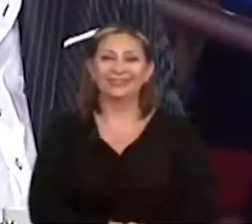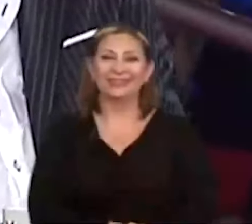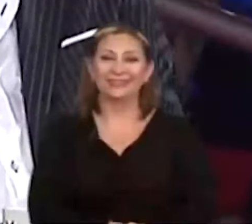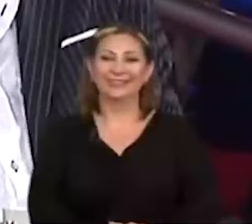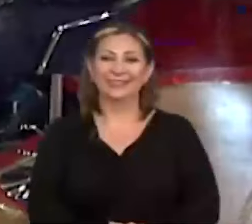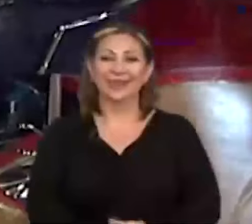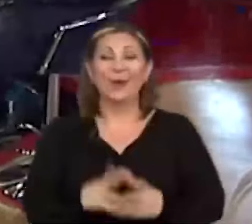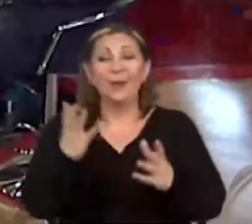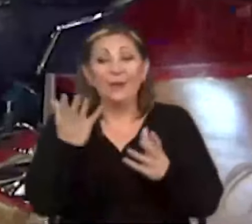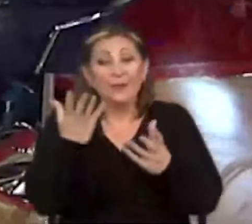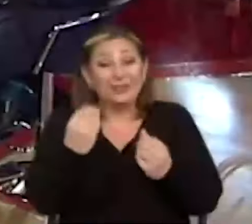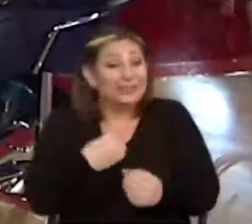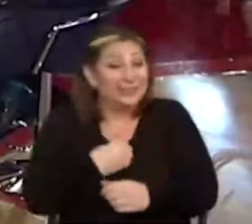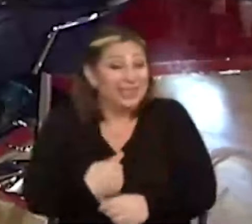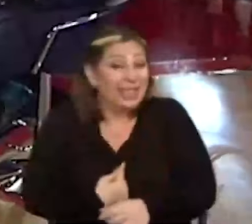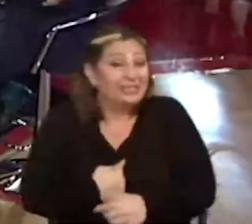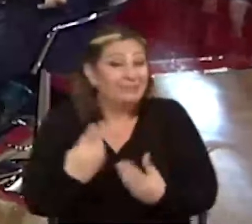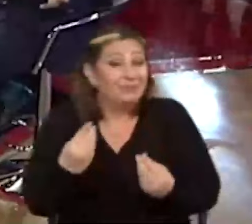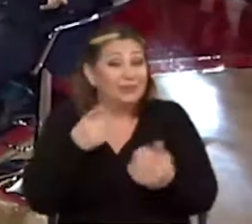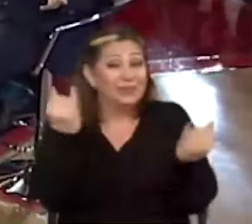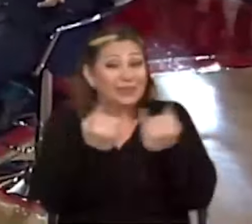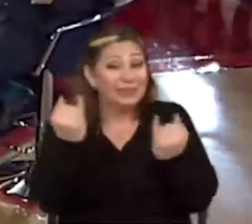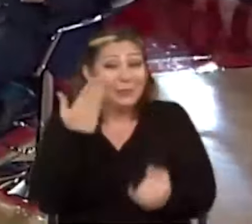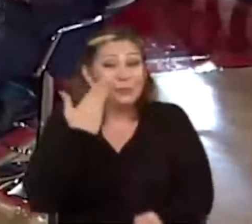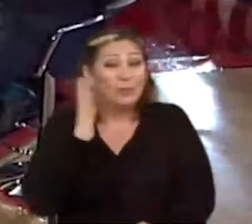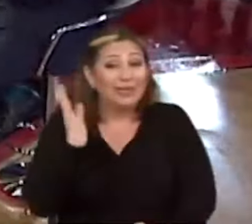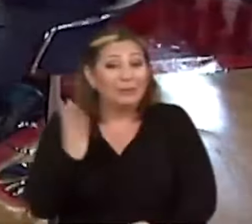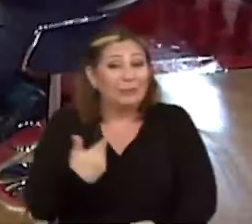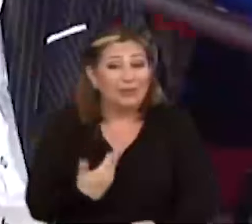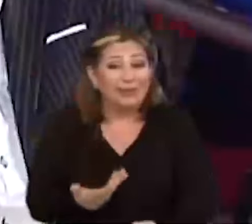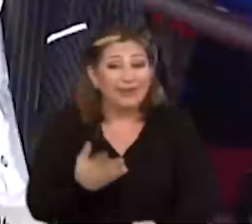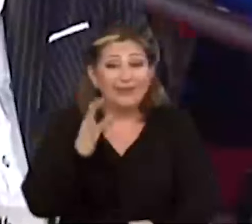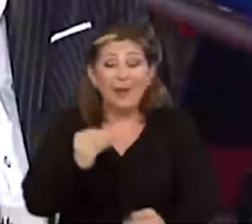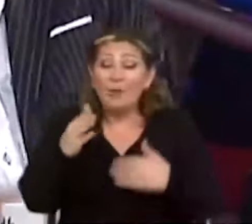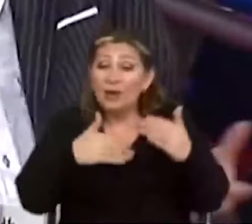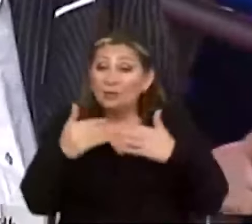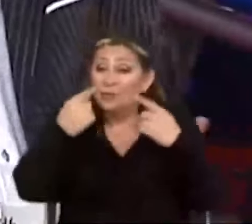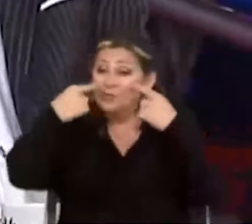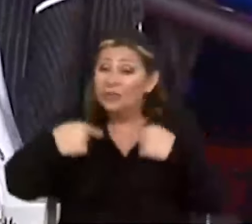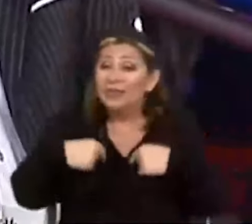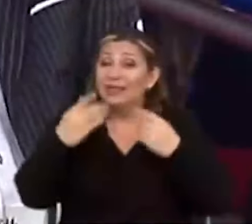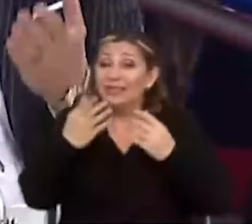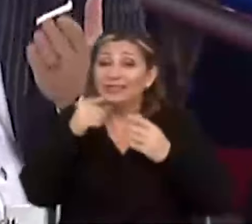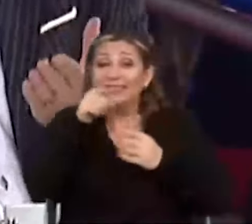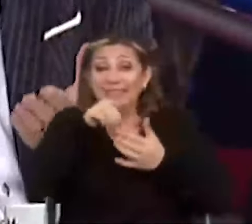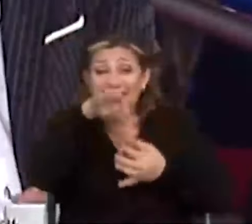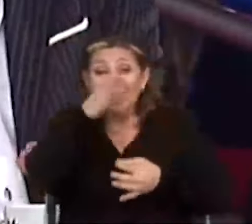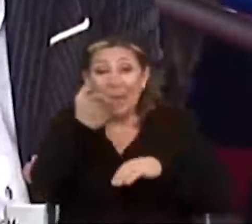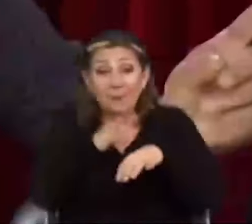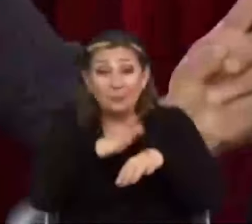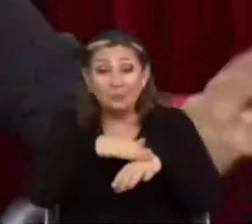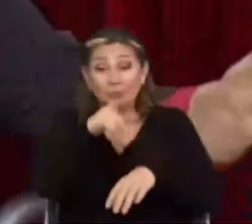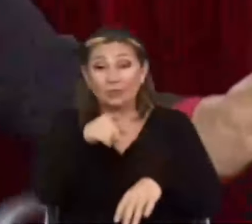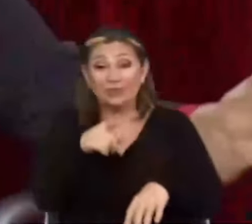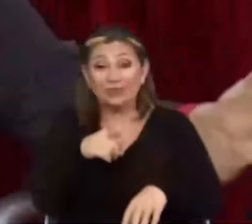Vallahi ya o kadar iyi hissediyorum kendimi ya. Onlar tartışınca bile hoşuma gidiyor. Ayol. Hemen evet. Karışıyor ya her şey. Abi anlat, jüride ne yaptın? Tamam, anlatayım.